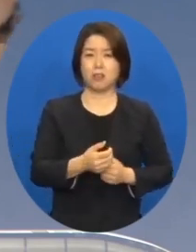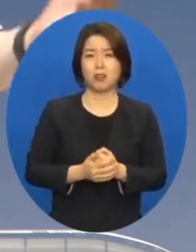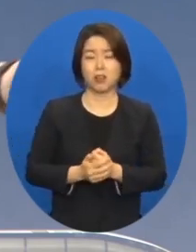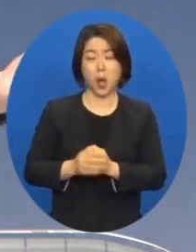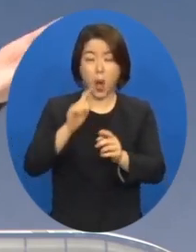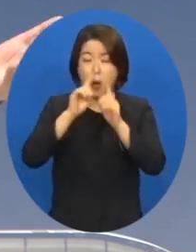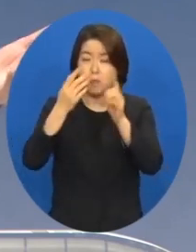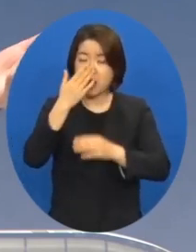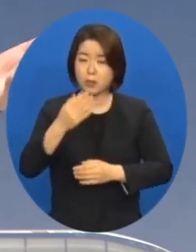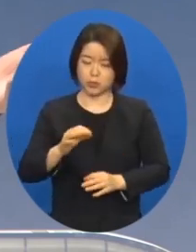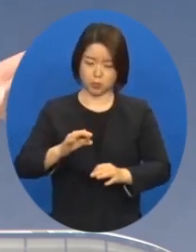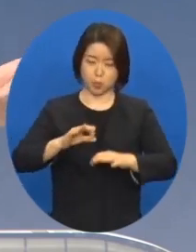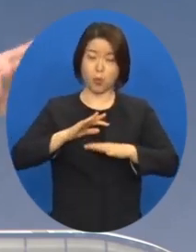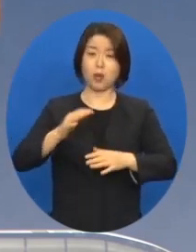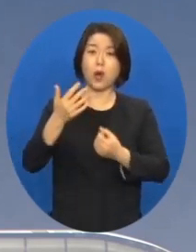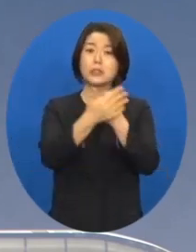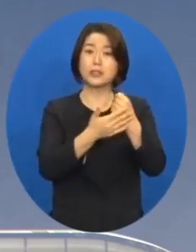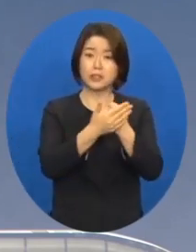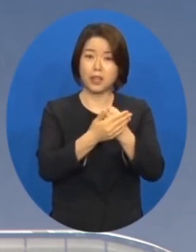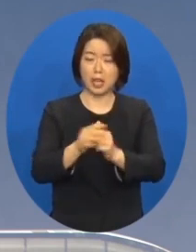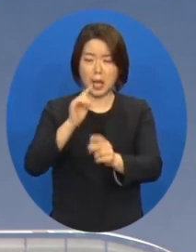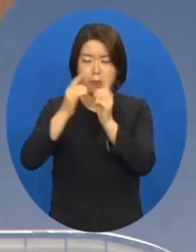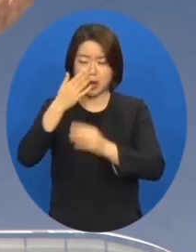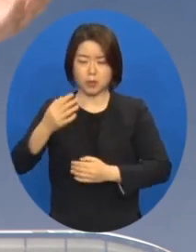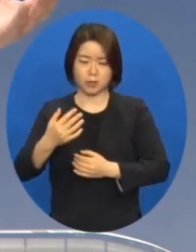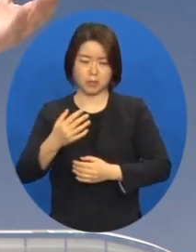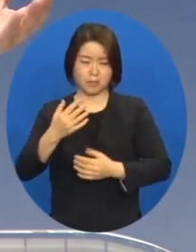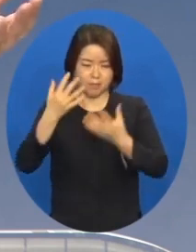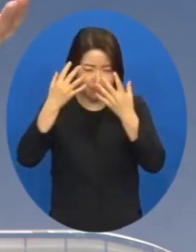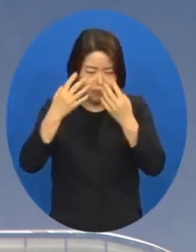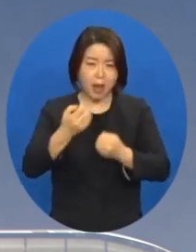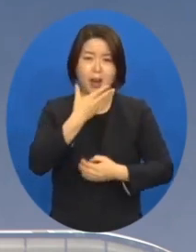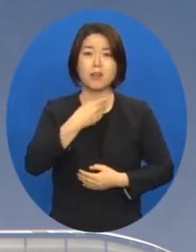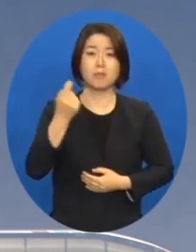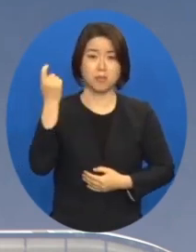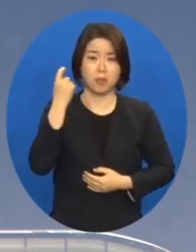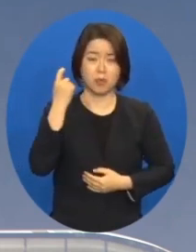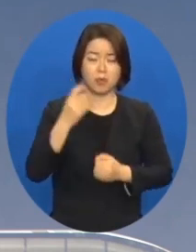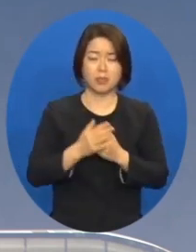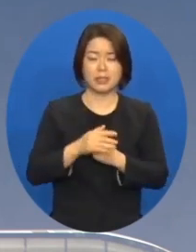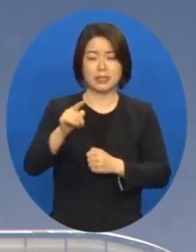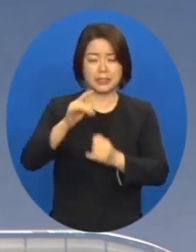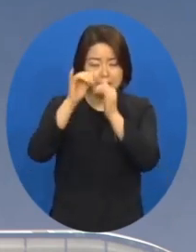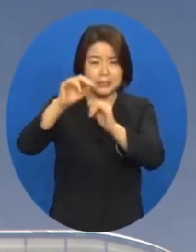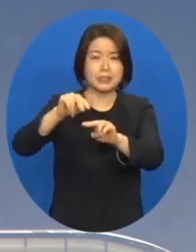말할 수 없이 놀라운 은혜, 말할 수 없이 놀라운 복, 그 상급,